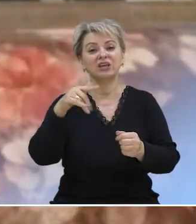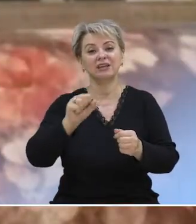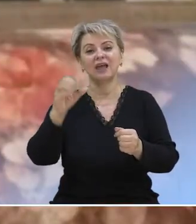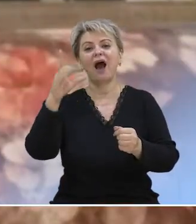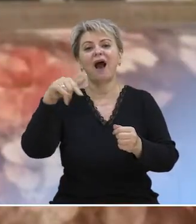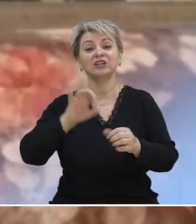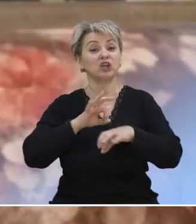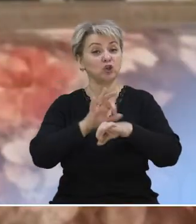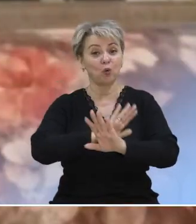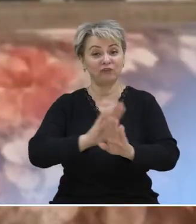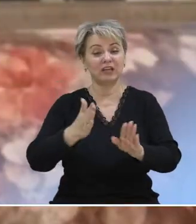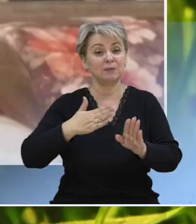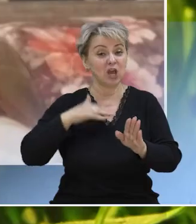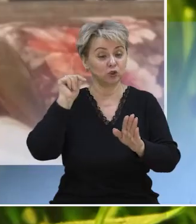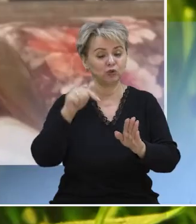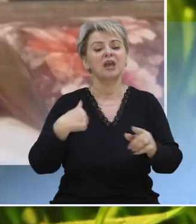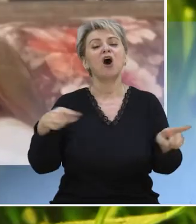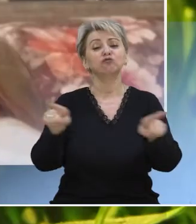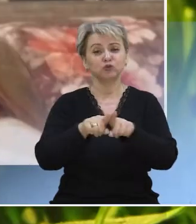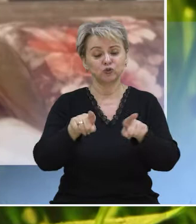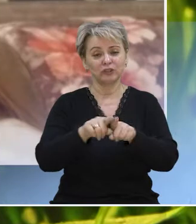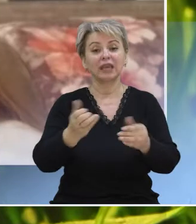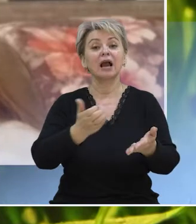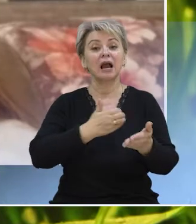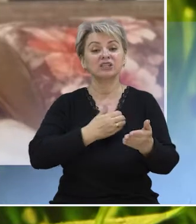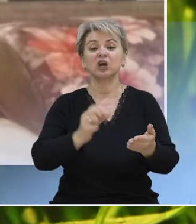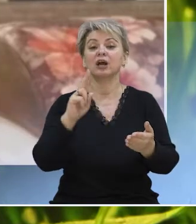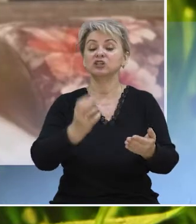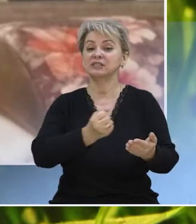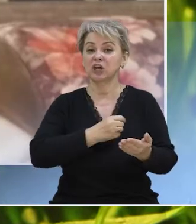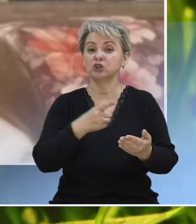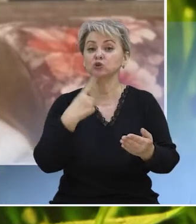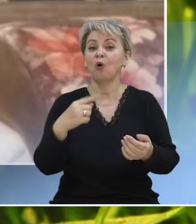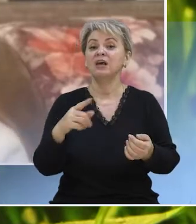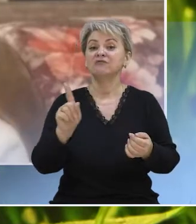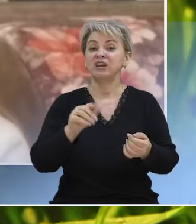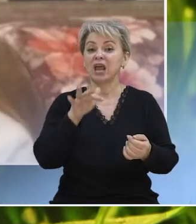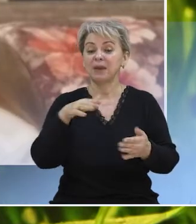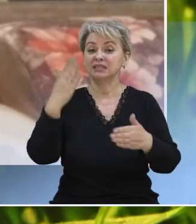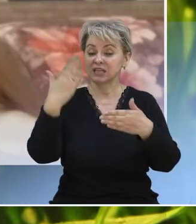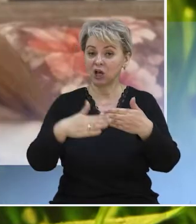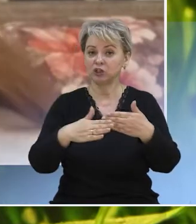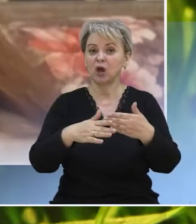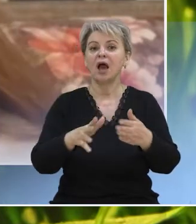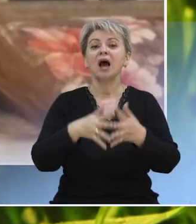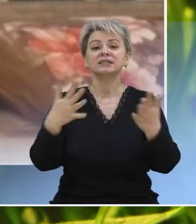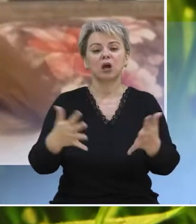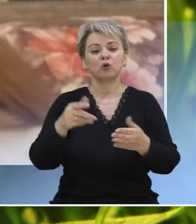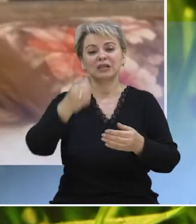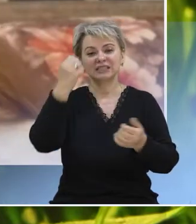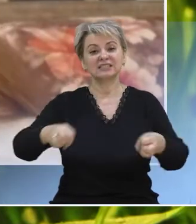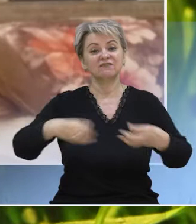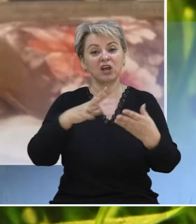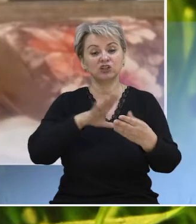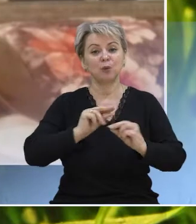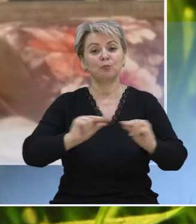Пока Ирина и Анна не увели меня в эту пучину, я все-таки хотел бы, к сожалению, констатировать, что время наше подходит к концу. Анечка, спасибо вам огромное.